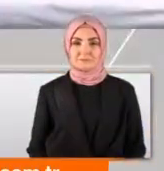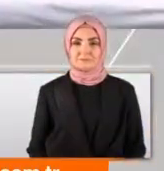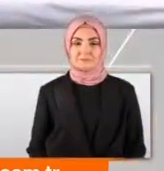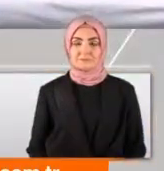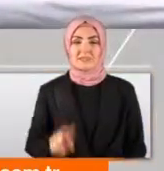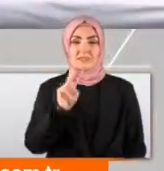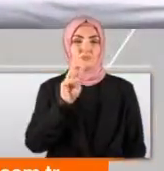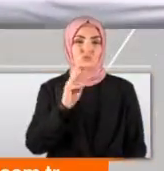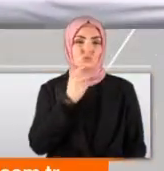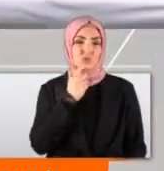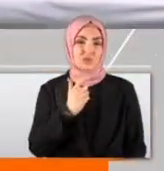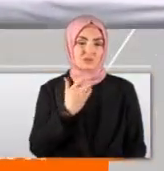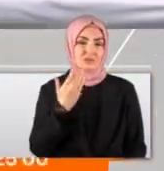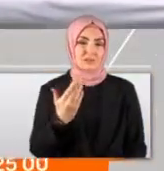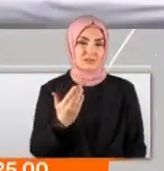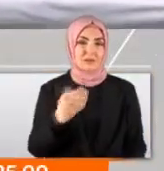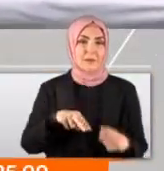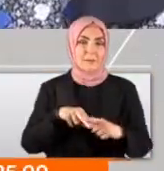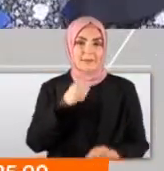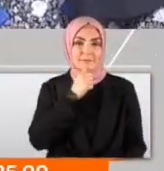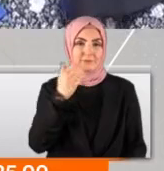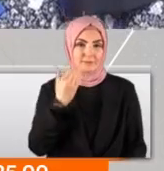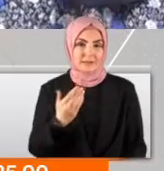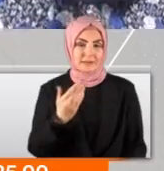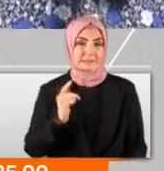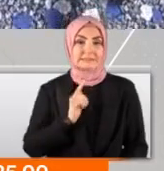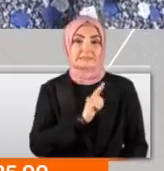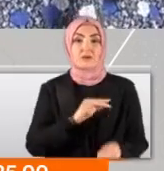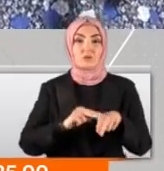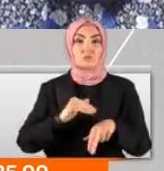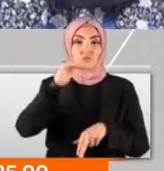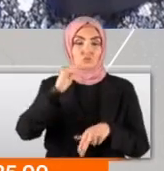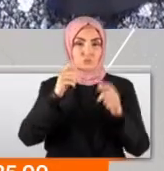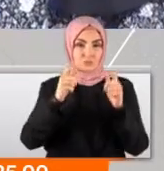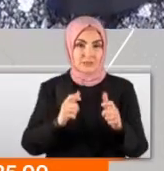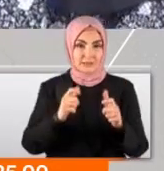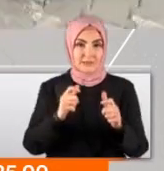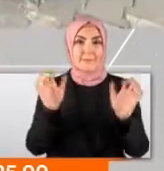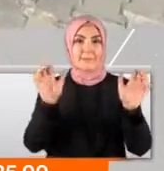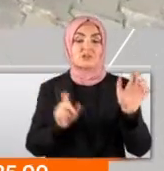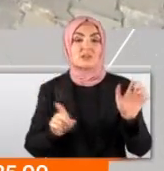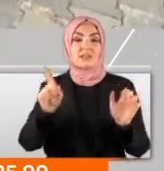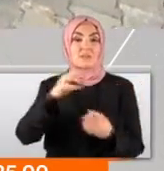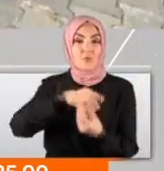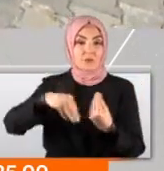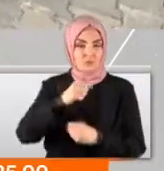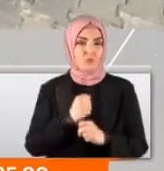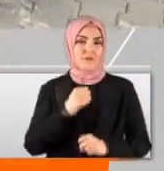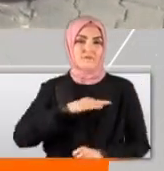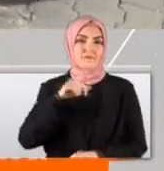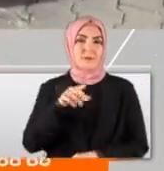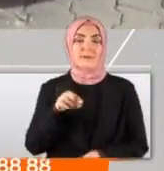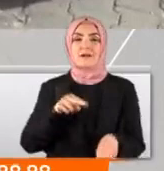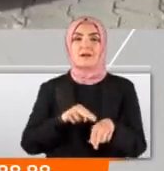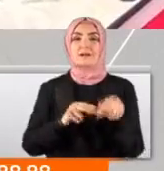Henüz 23 yaşındaydı uzman çavuş Ahmet Hasan. Irak'ın kuzeyinde Pençe Yıldırım Harekatı'nda görevliydi. PKK'lı